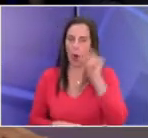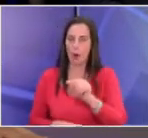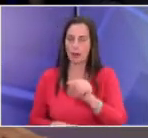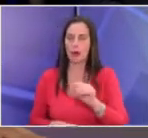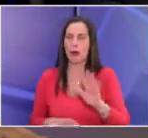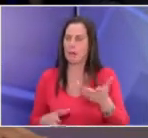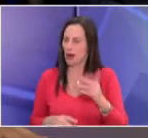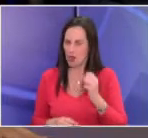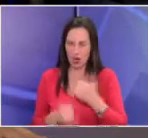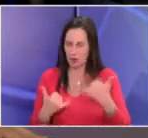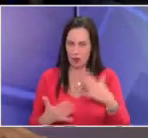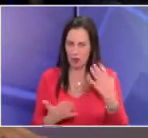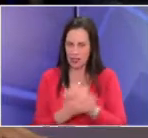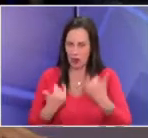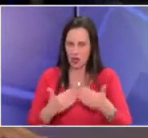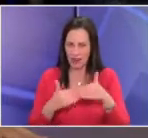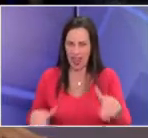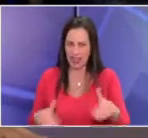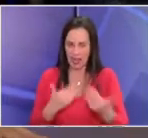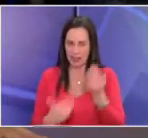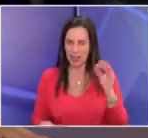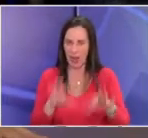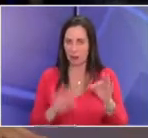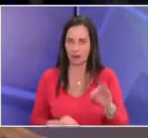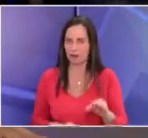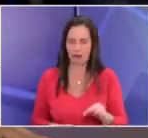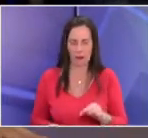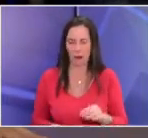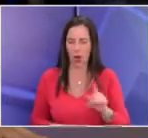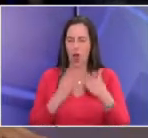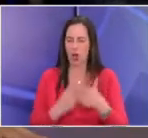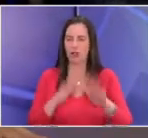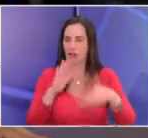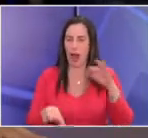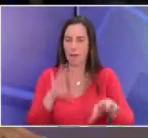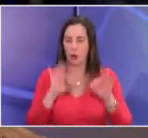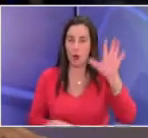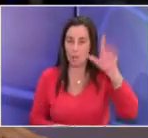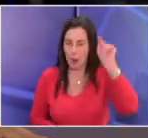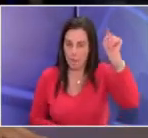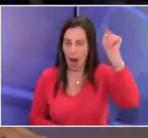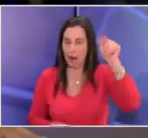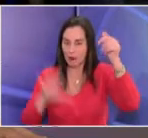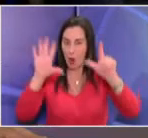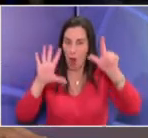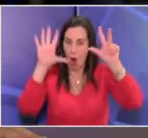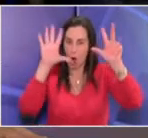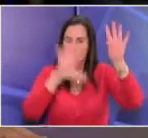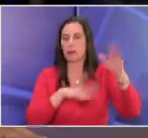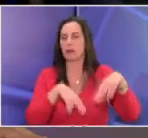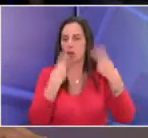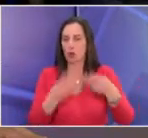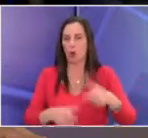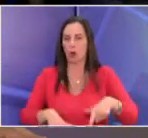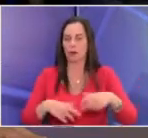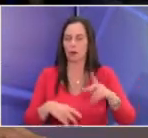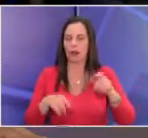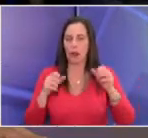עדי רובינשטיין גם הצטרף אלינו. האדון שהגיע אלינו, הישר מישראל היום, וגם דודו כהן, כמו